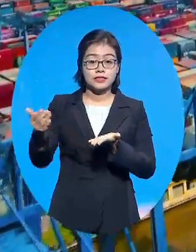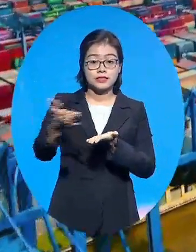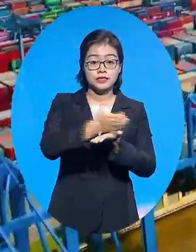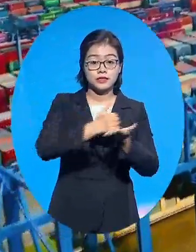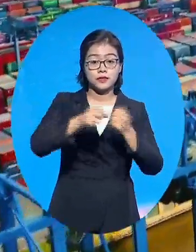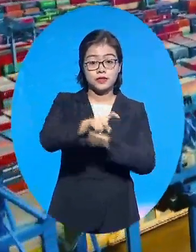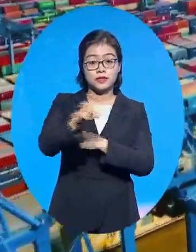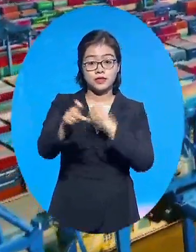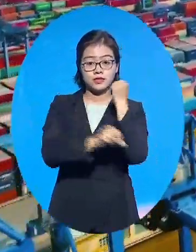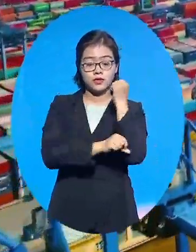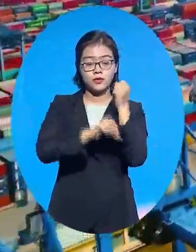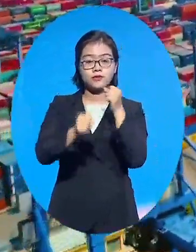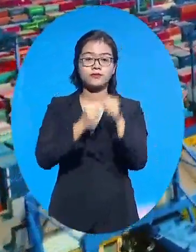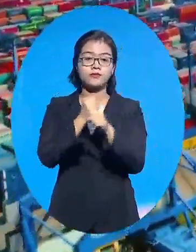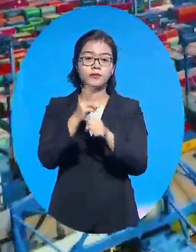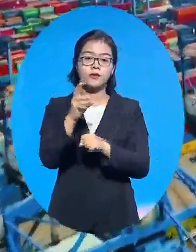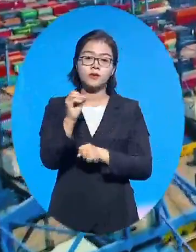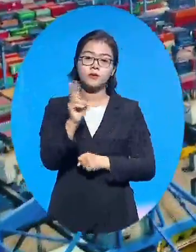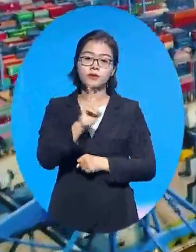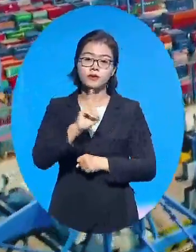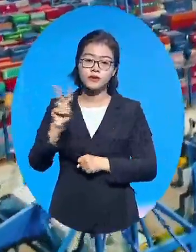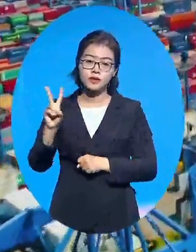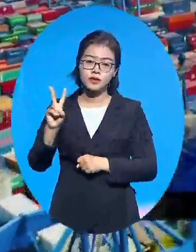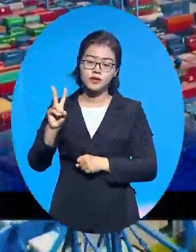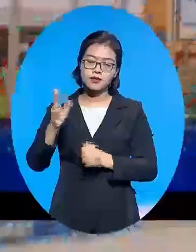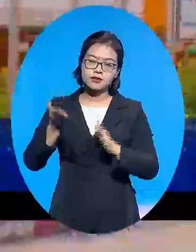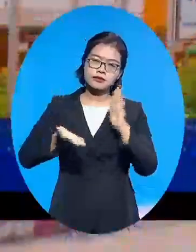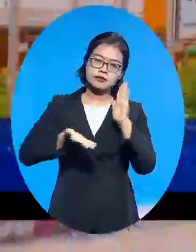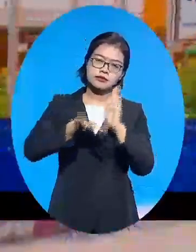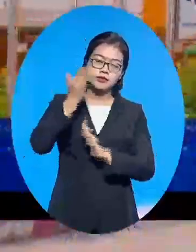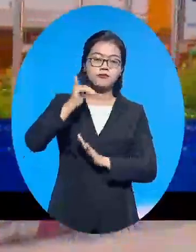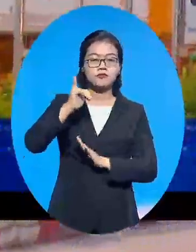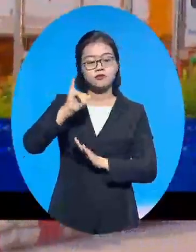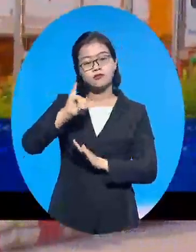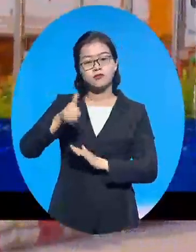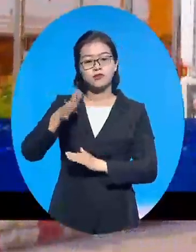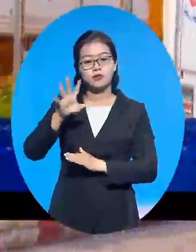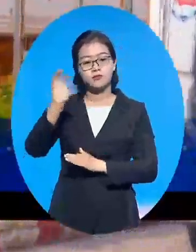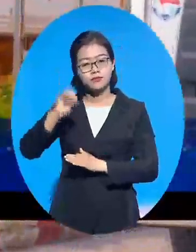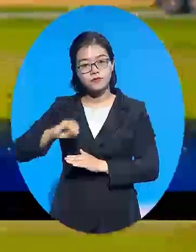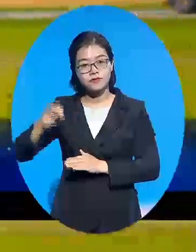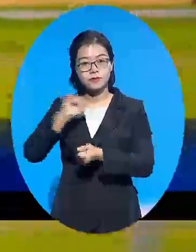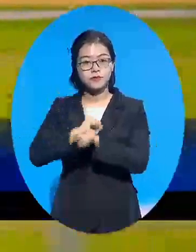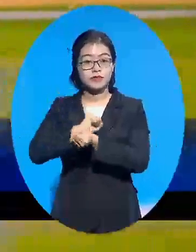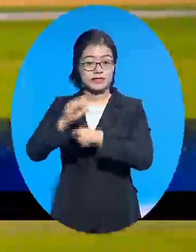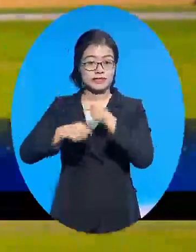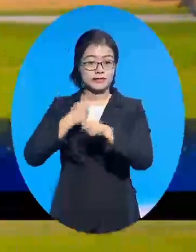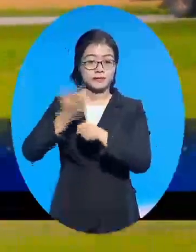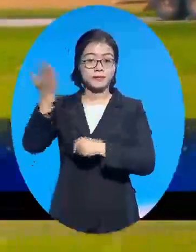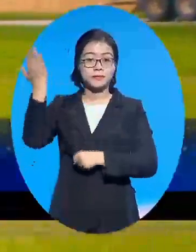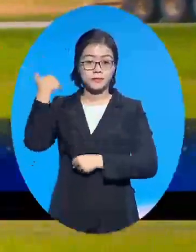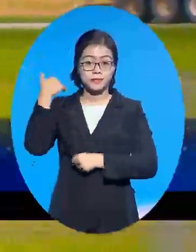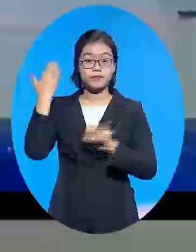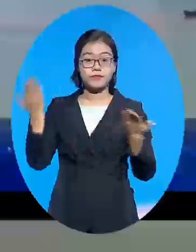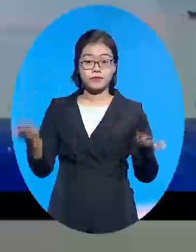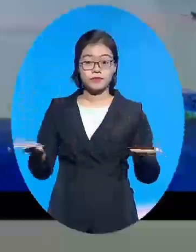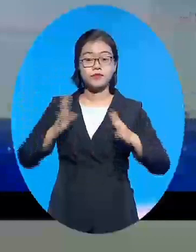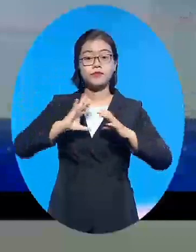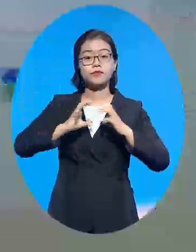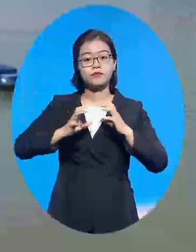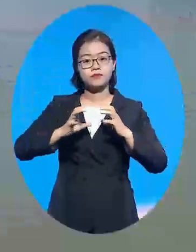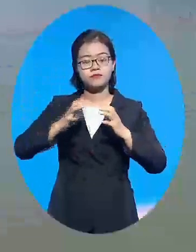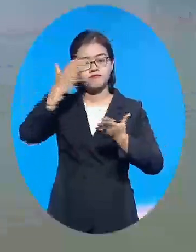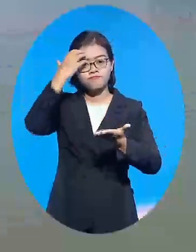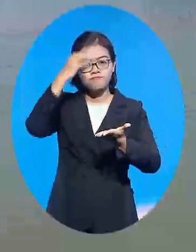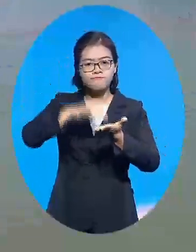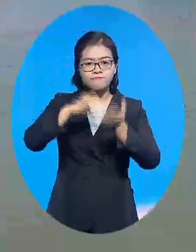cảng Sài Gòn Trong năm 2022 dự kiến tăng 6,5% so với cùng kỳ năm trước hiện nay tổng công ty đã và đang ứng